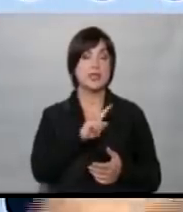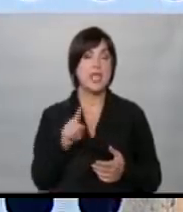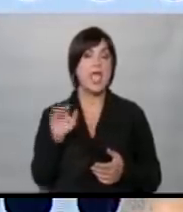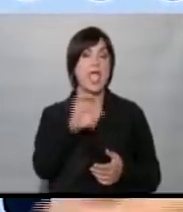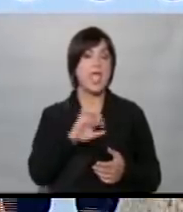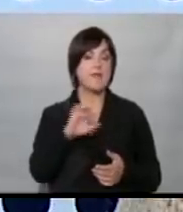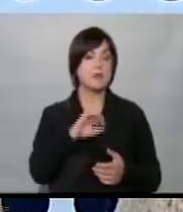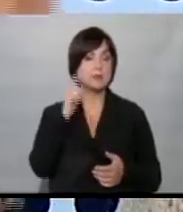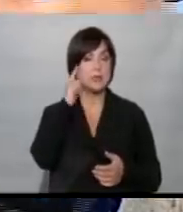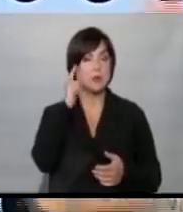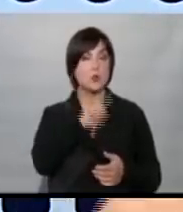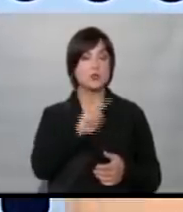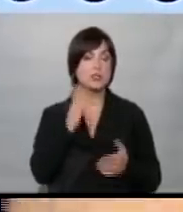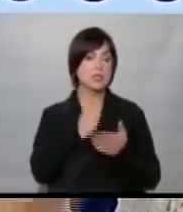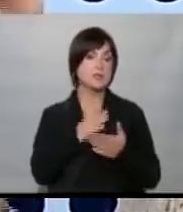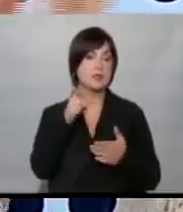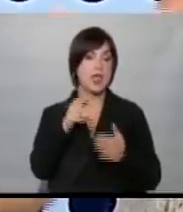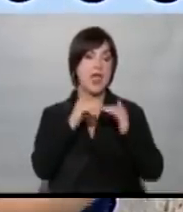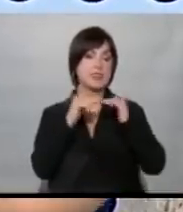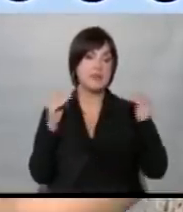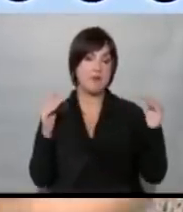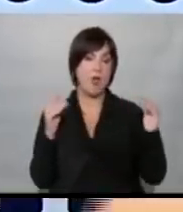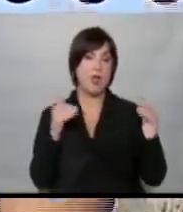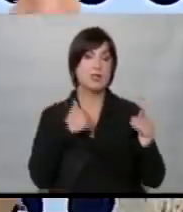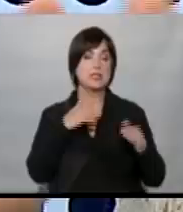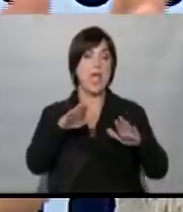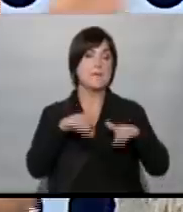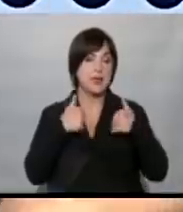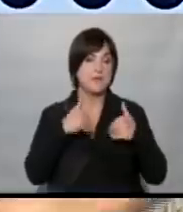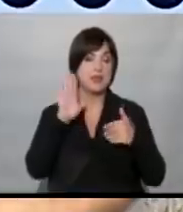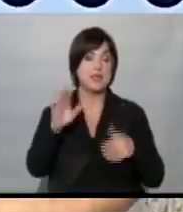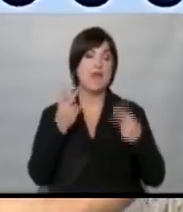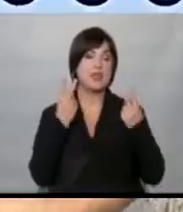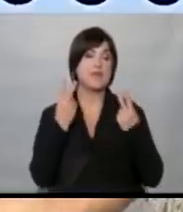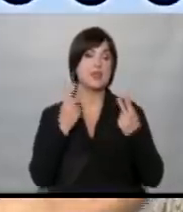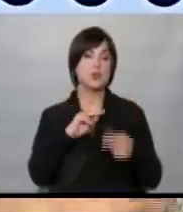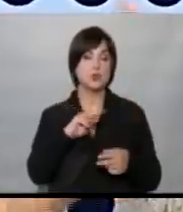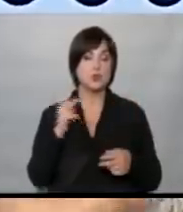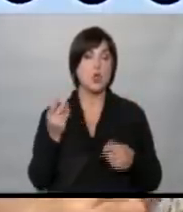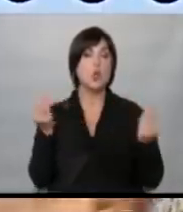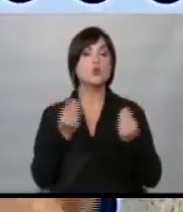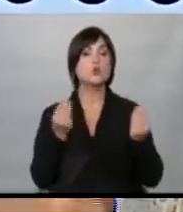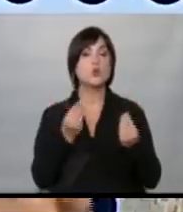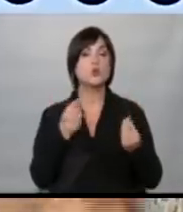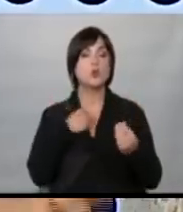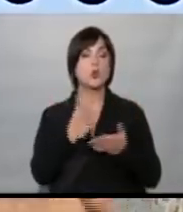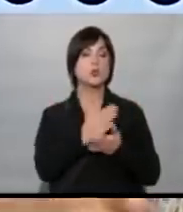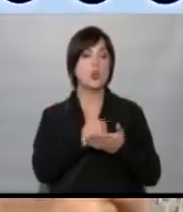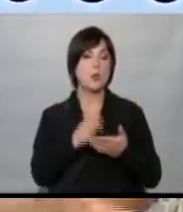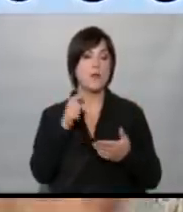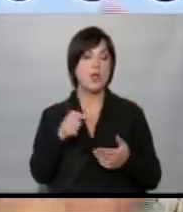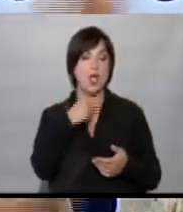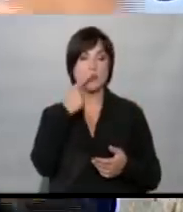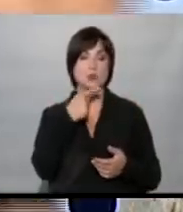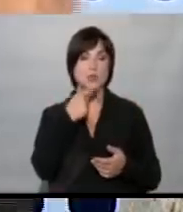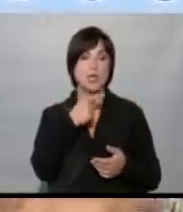неевропски менталитет, уште не сме стигнати на ниво за да ги прифатиме нивните вредности и се останато, зошто тогаш се употребува таква реторика